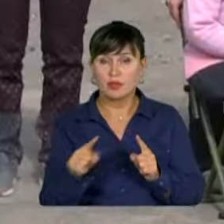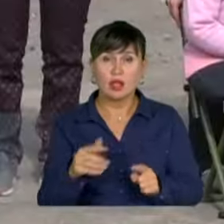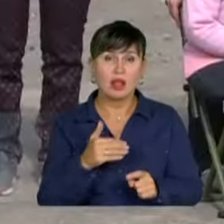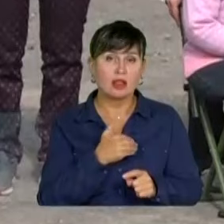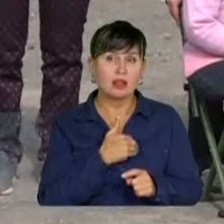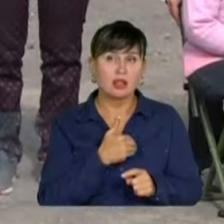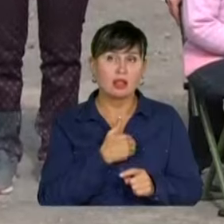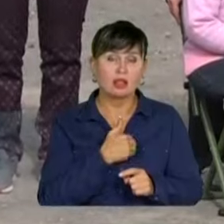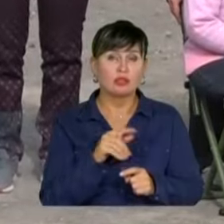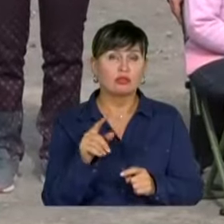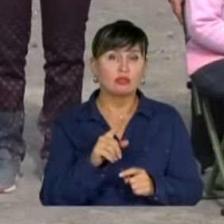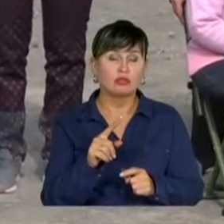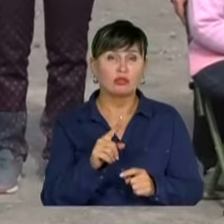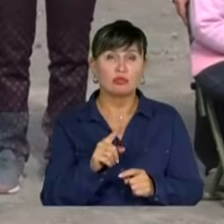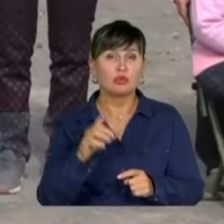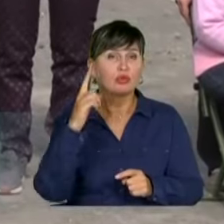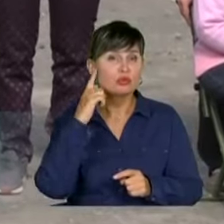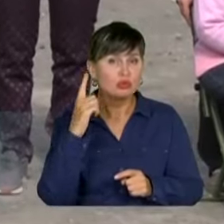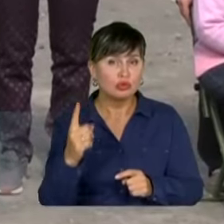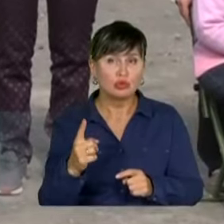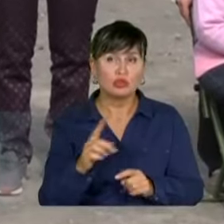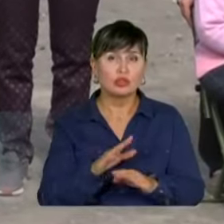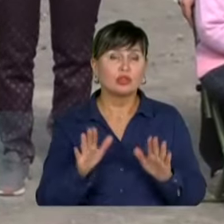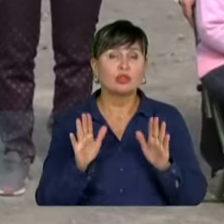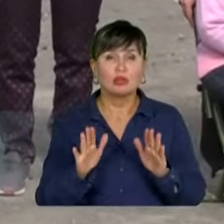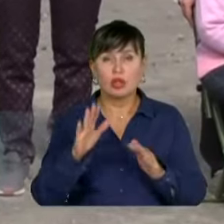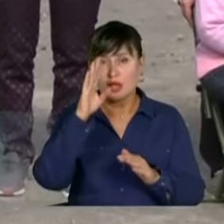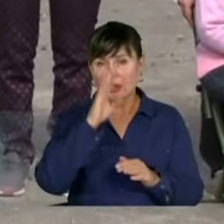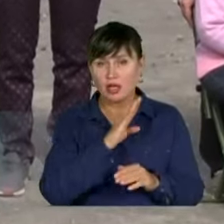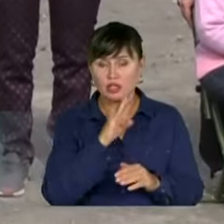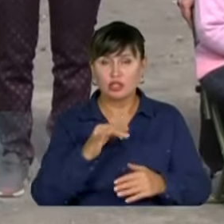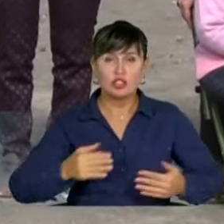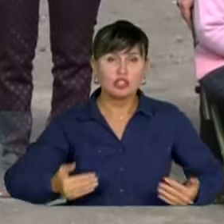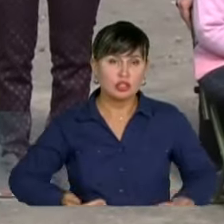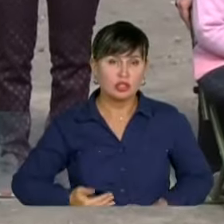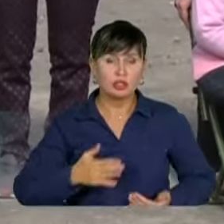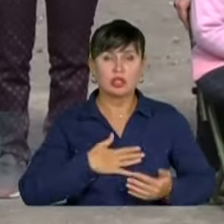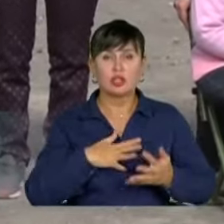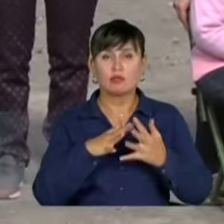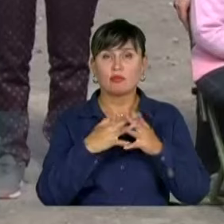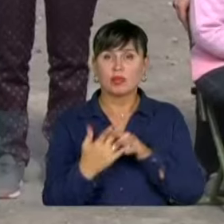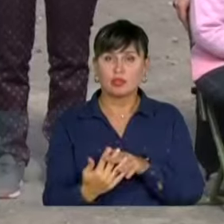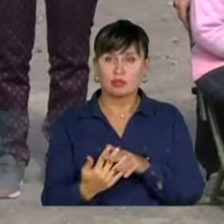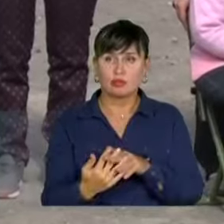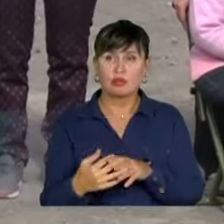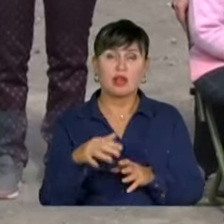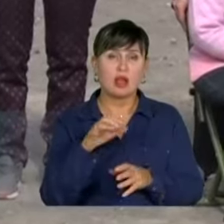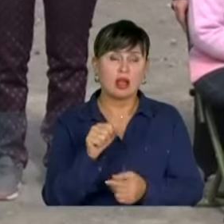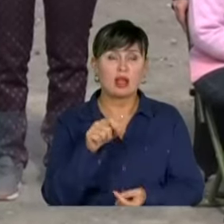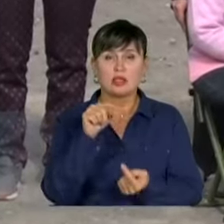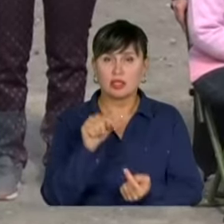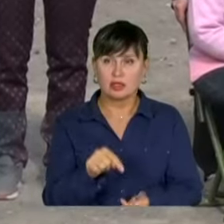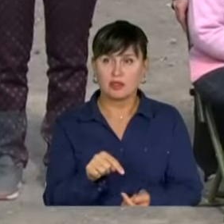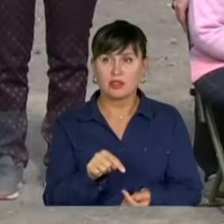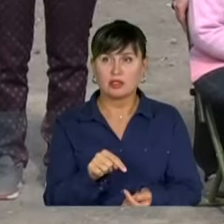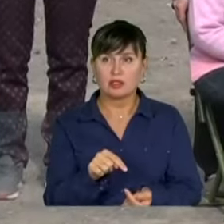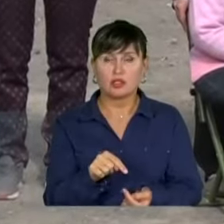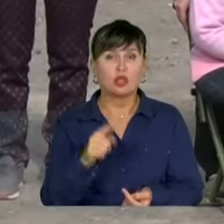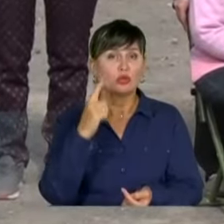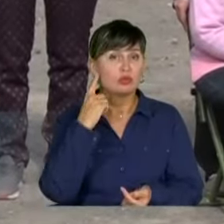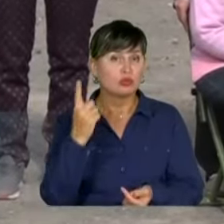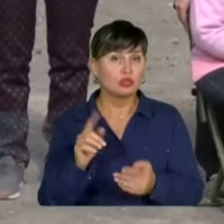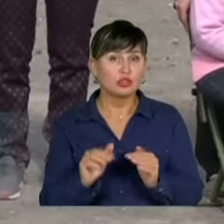чтобы наконец-то услышали не только родители и жители нашего поселка, а, соответственно,